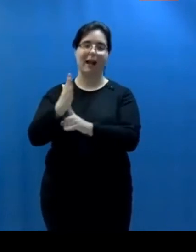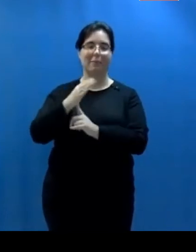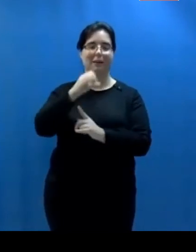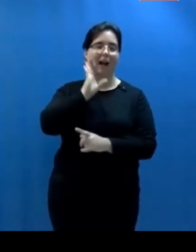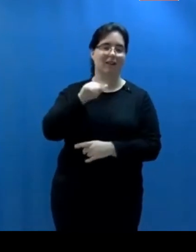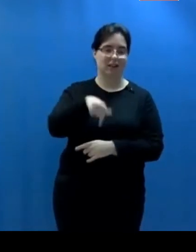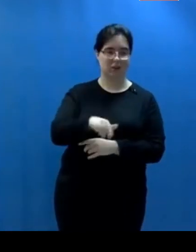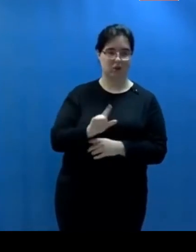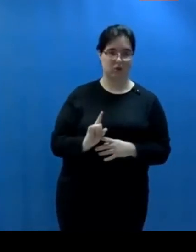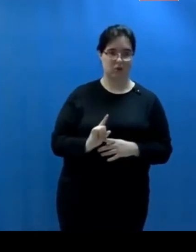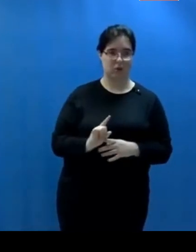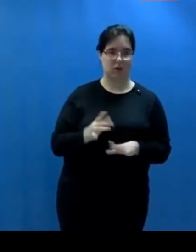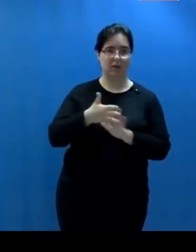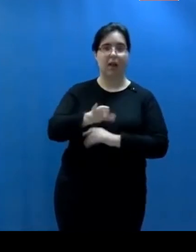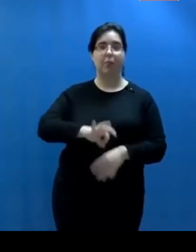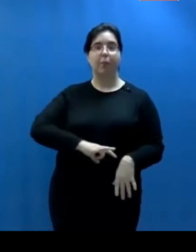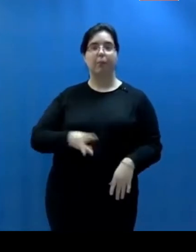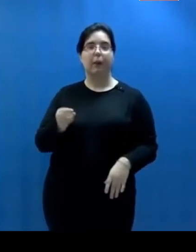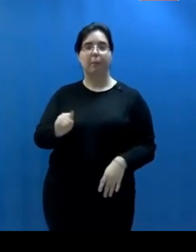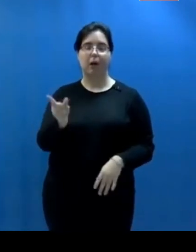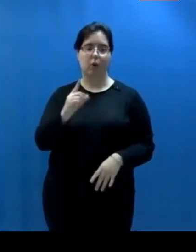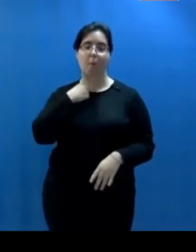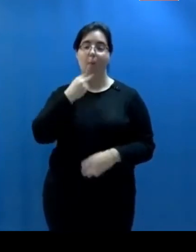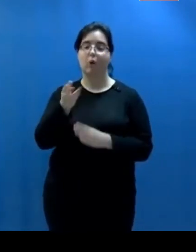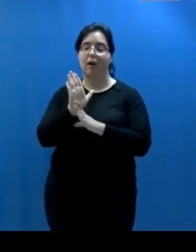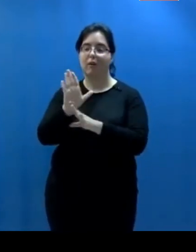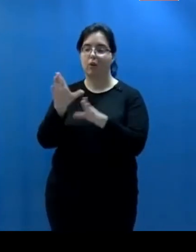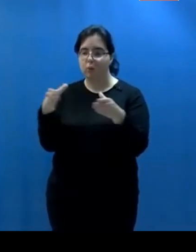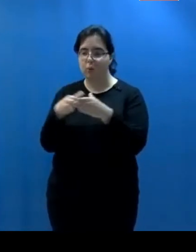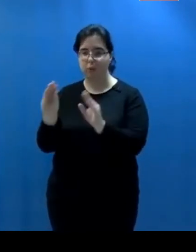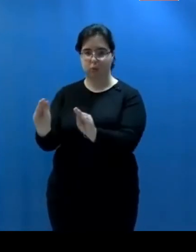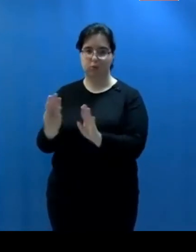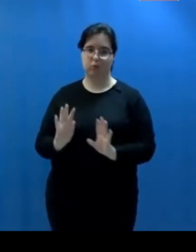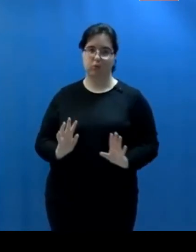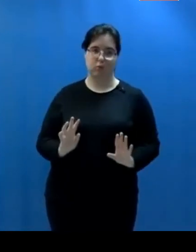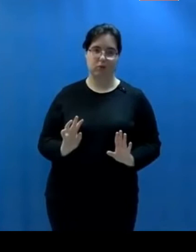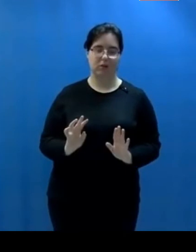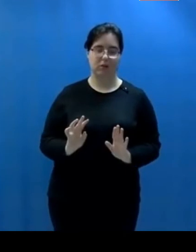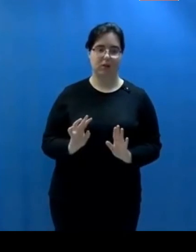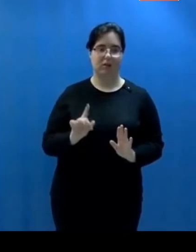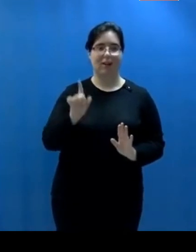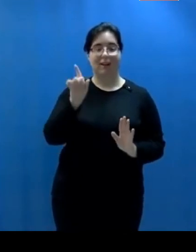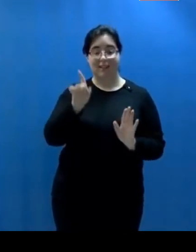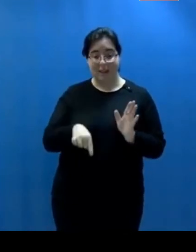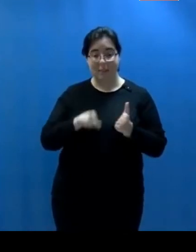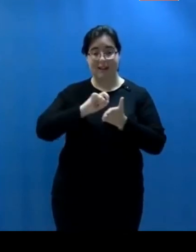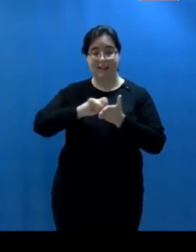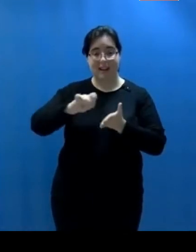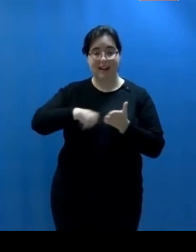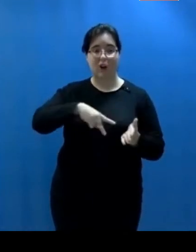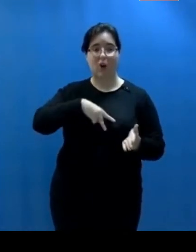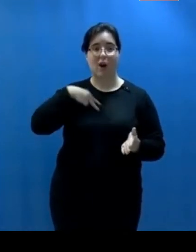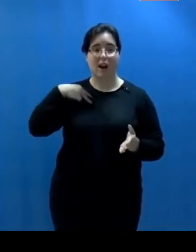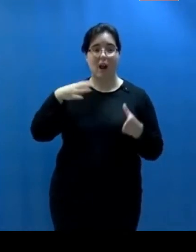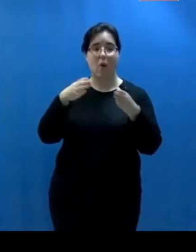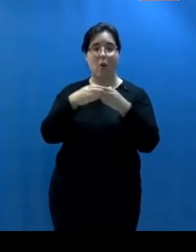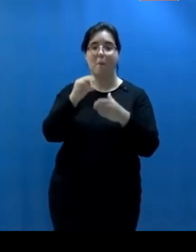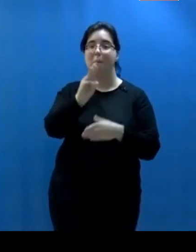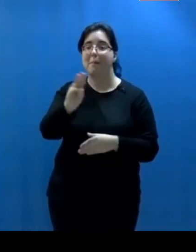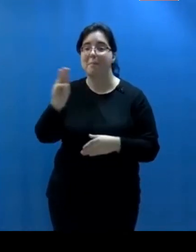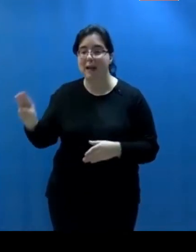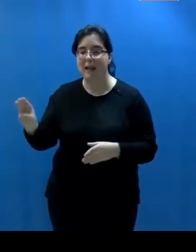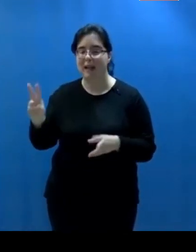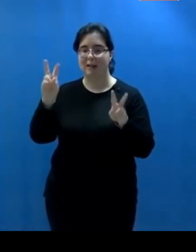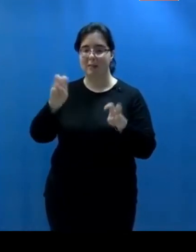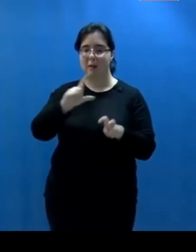un diputat més, és que era el portaveu de tots vostès. I per acabar, era el secretari general del Partit Popular de la Comunitat Valenciana.